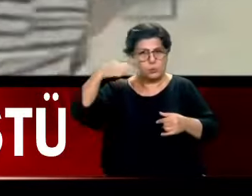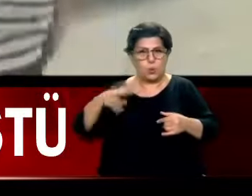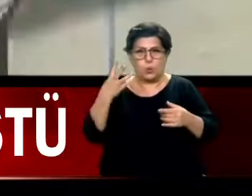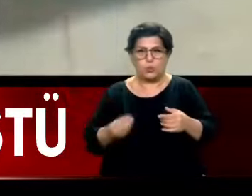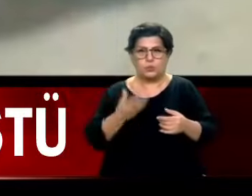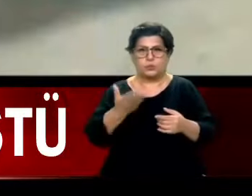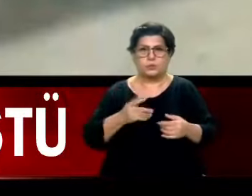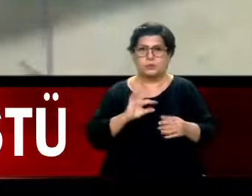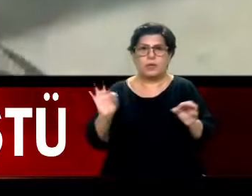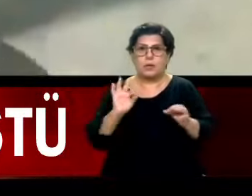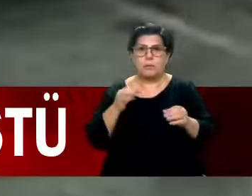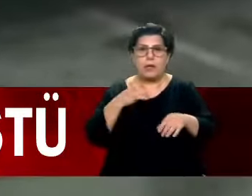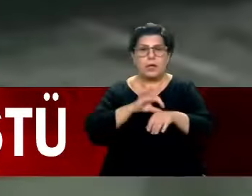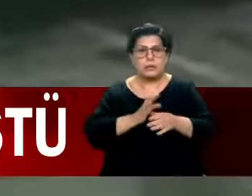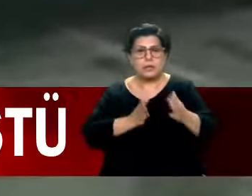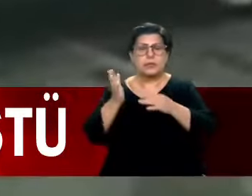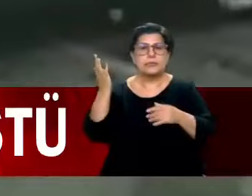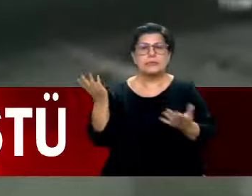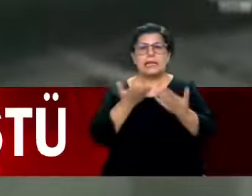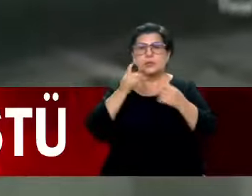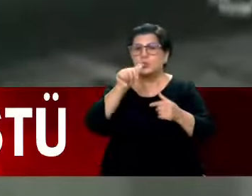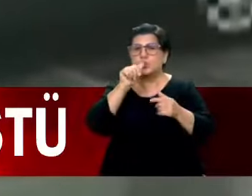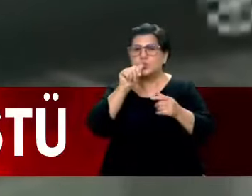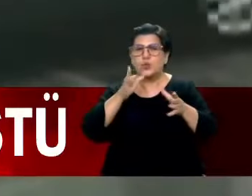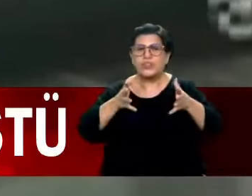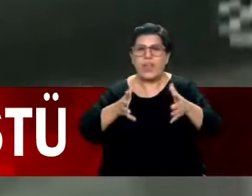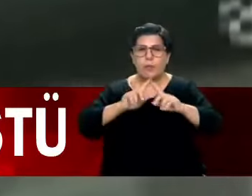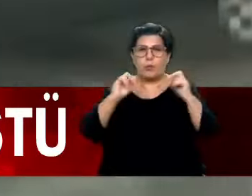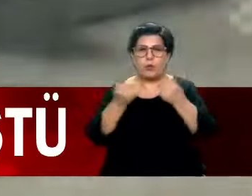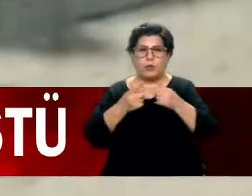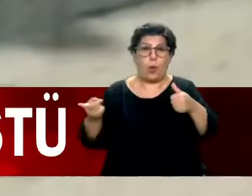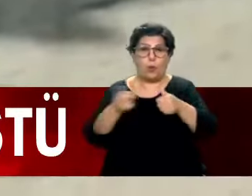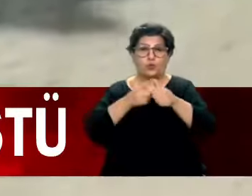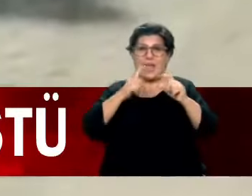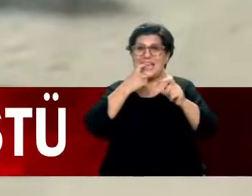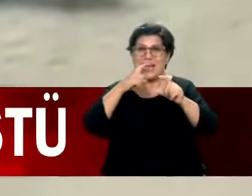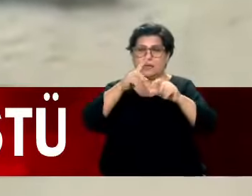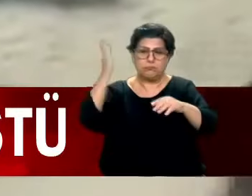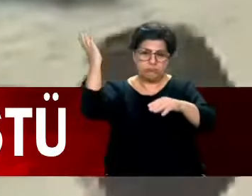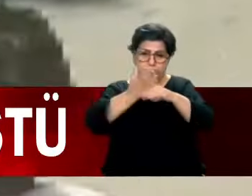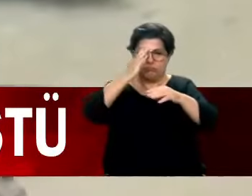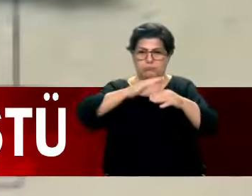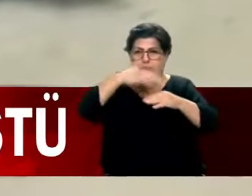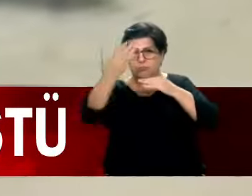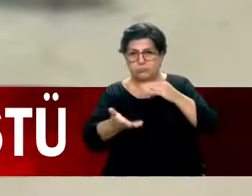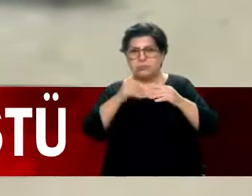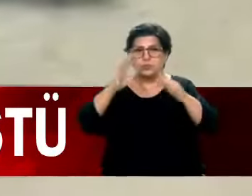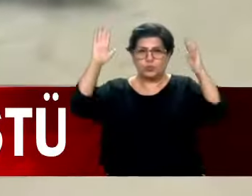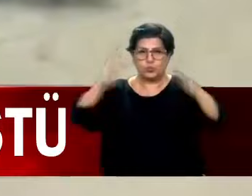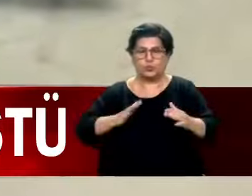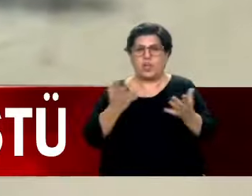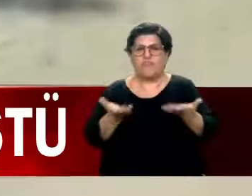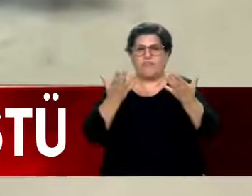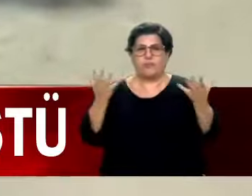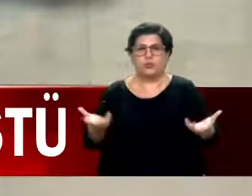şey hissetmedim. Ta ki arabaya binip hastaneye gidene kadar. Neyse ki su deposu önce korkuluklara çarpmıştı. Bu da düşüş hızını azaltmıştı. Öztürk olaydan